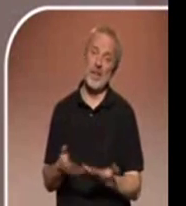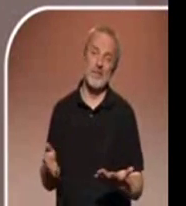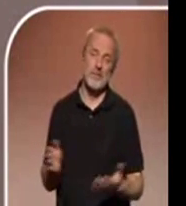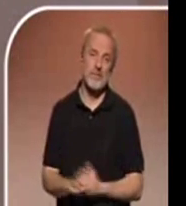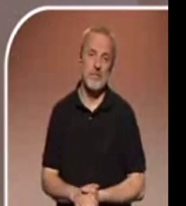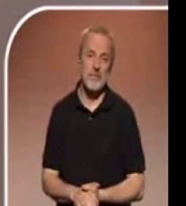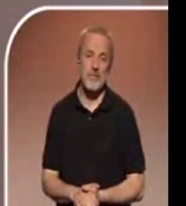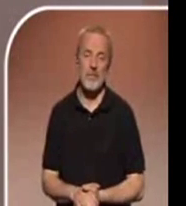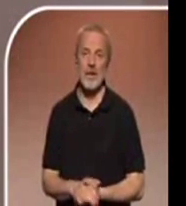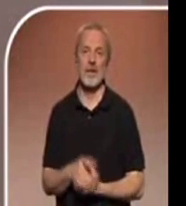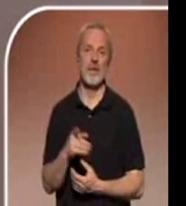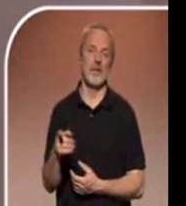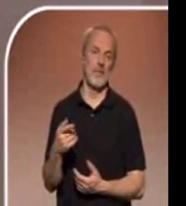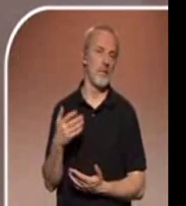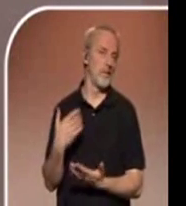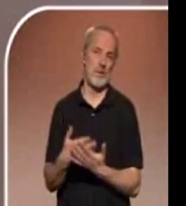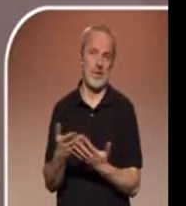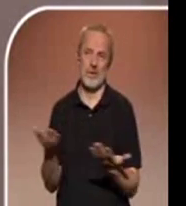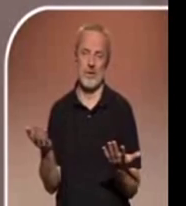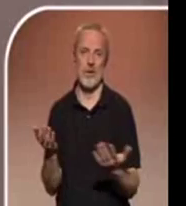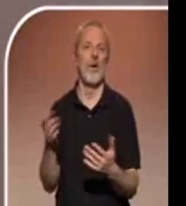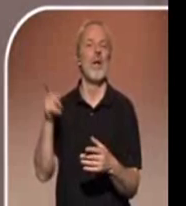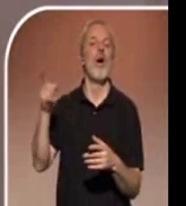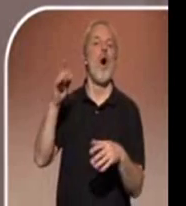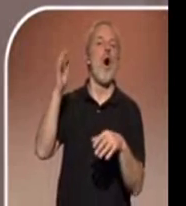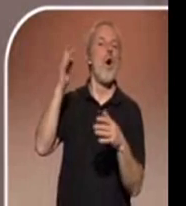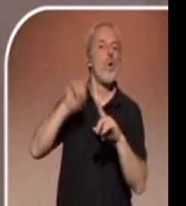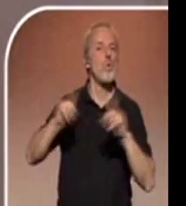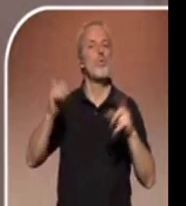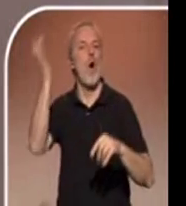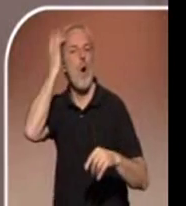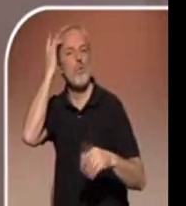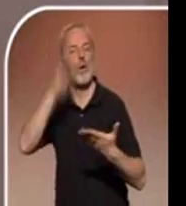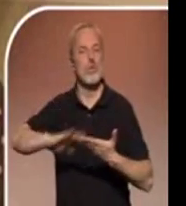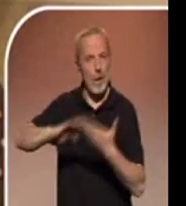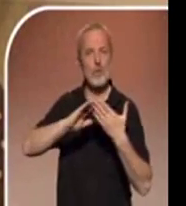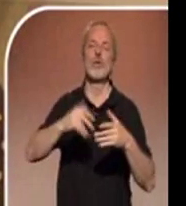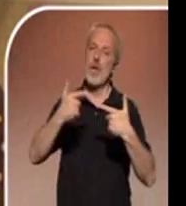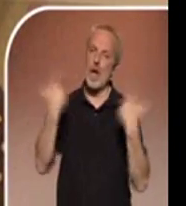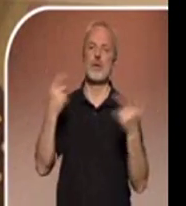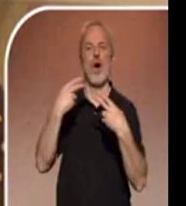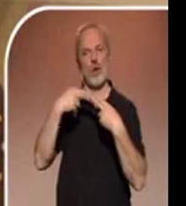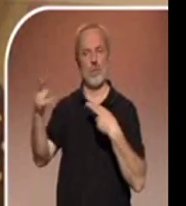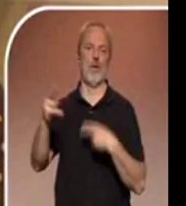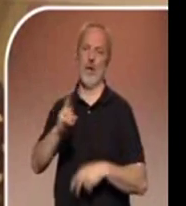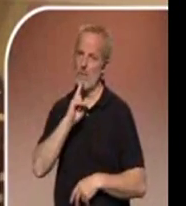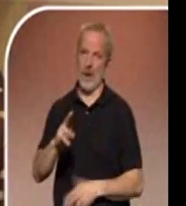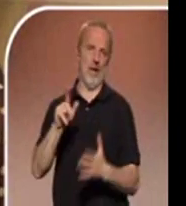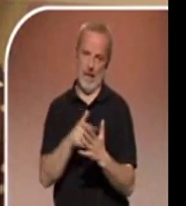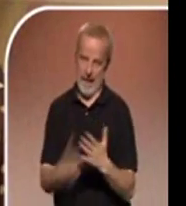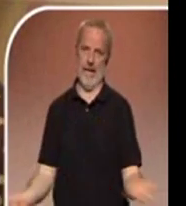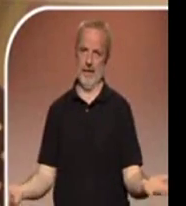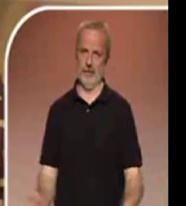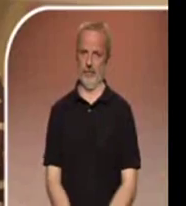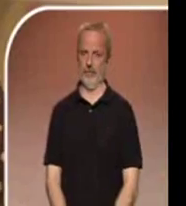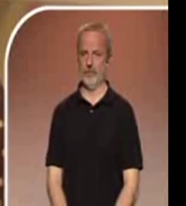to jsem přinesl tady, to stanoviska odborných společností jsou jasně daná. Už jsme si povídali v tom prvním vstupu, že u žen